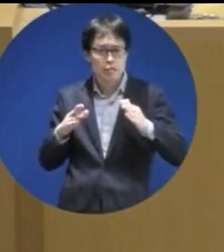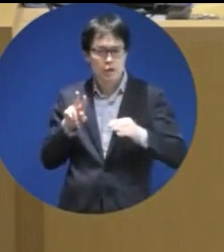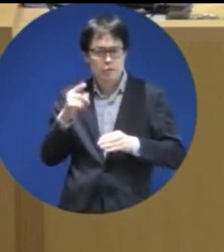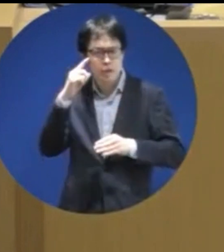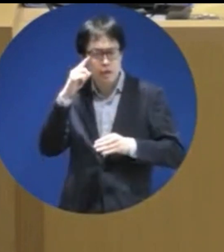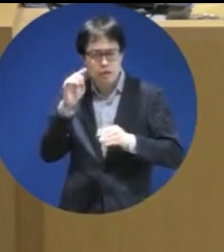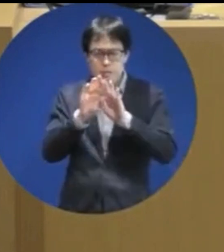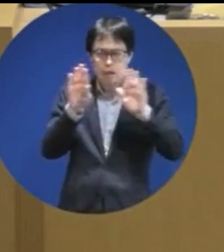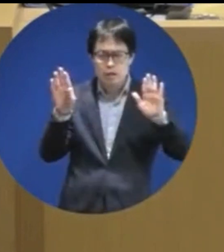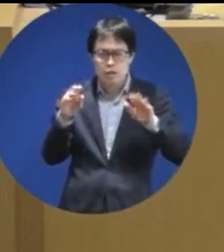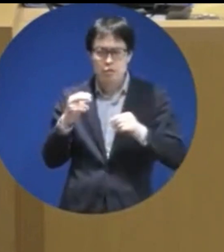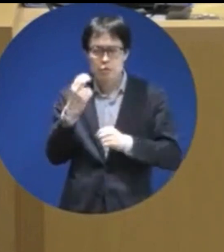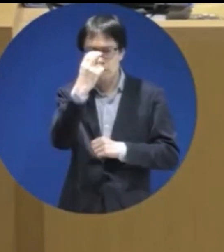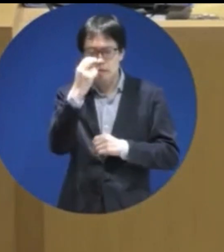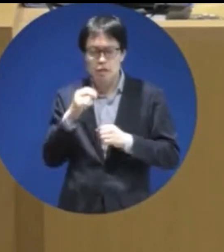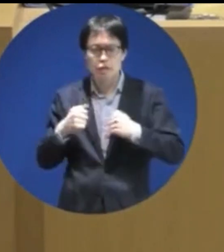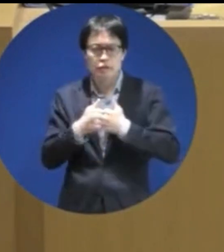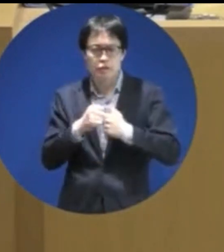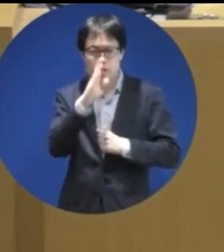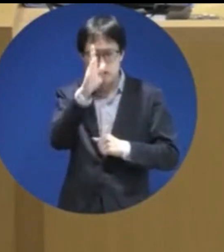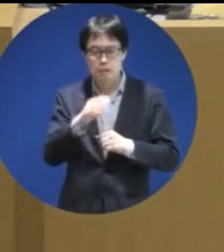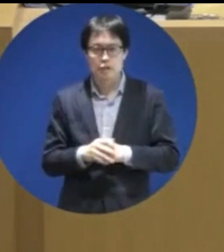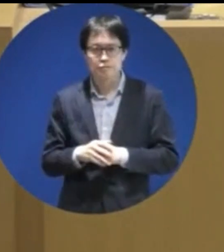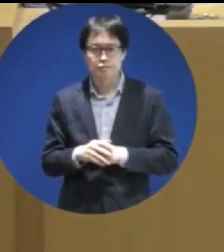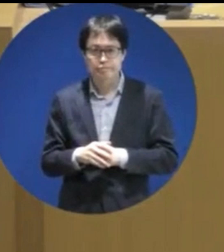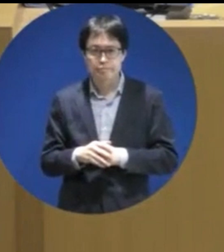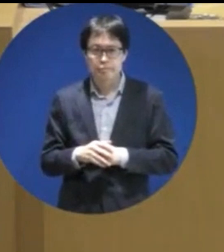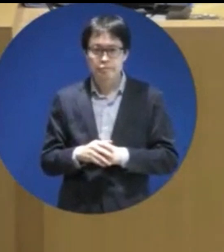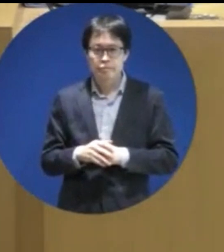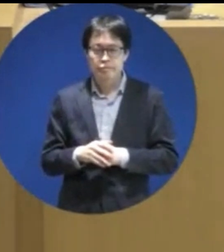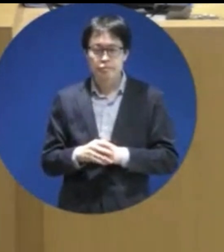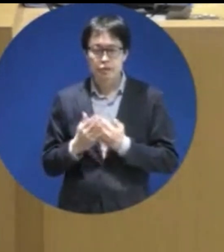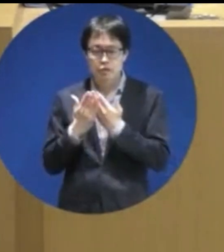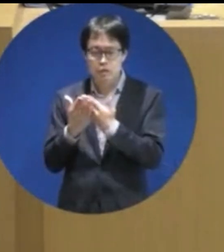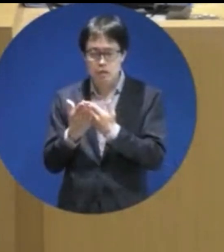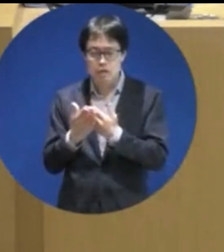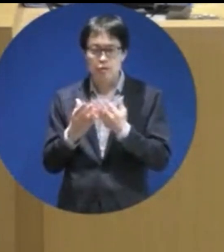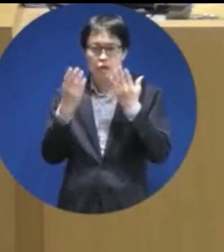回の検討も含めて考えていただきたいという意見を述べて、私の答弁は終わりにしたいと思います。